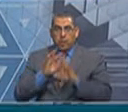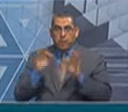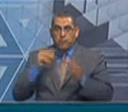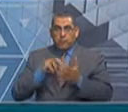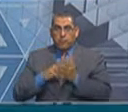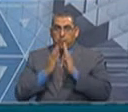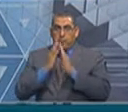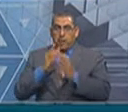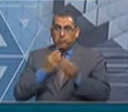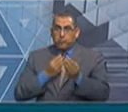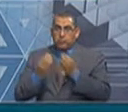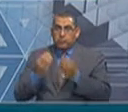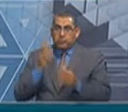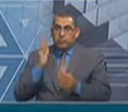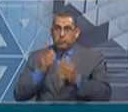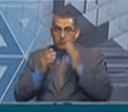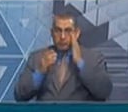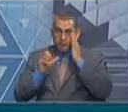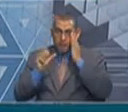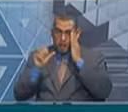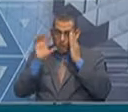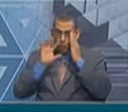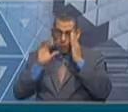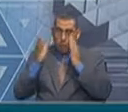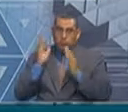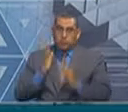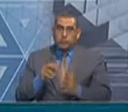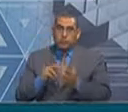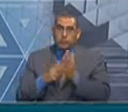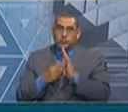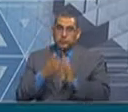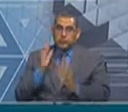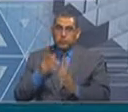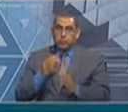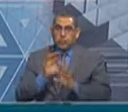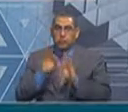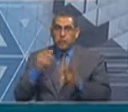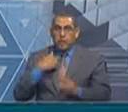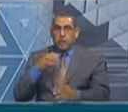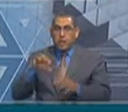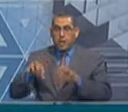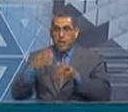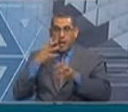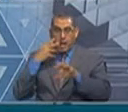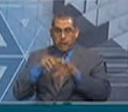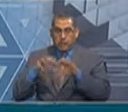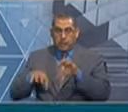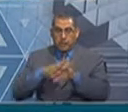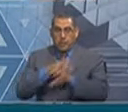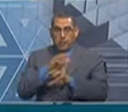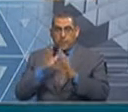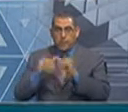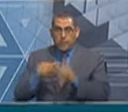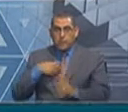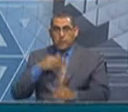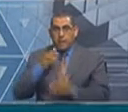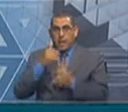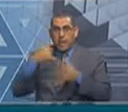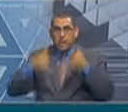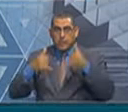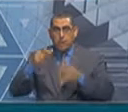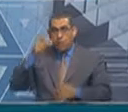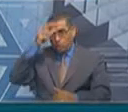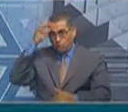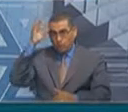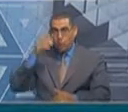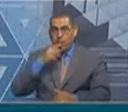الملف بالتحديد تركيز من دول الاتحاد الاوروبي وايضا دول جوار ليبيا، اذا كنا نتحدث عن مصر عن الجزائر عن تونس. اعتقد ان هذا